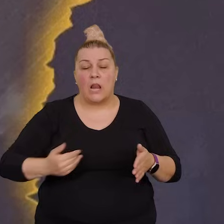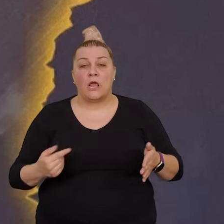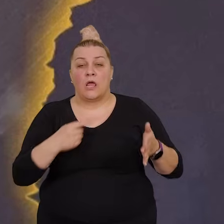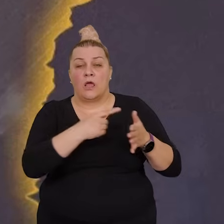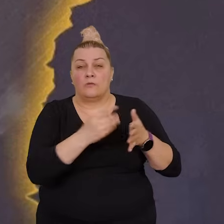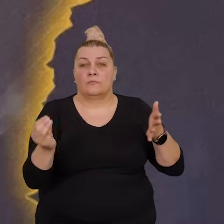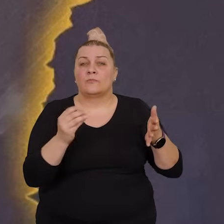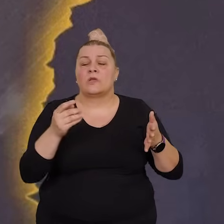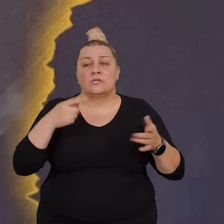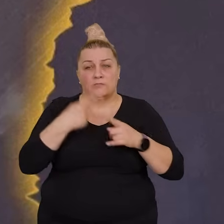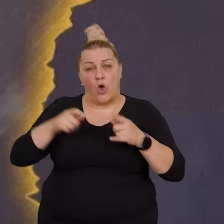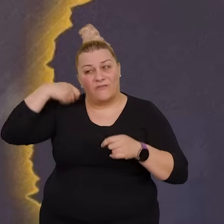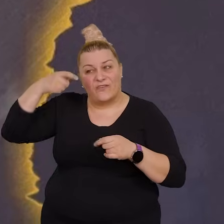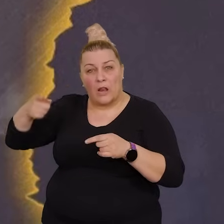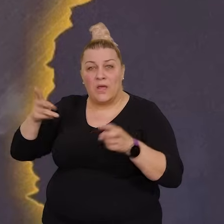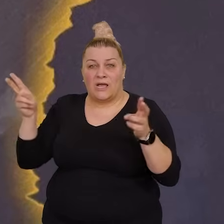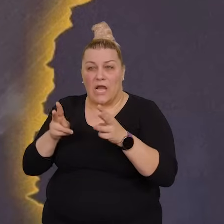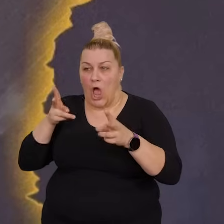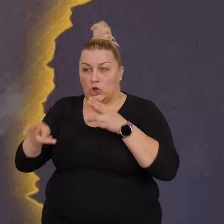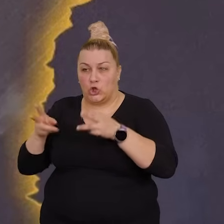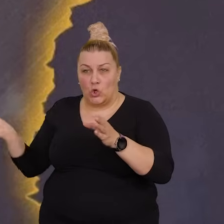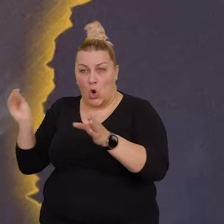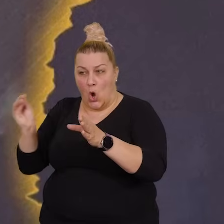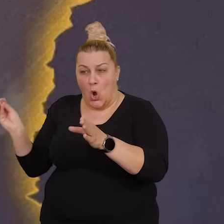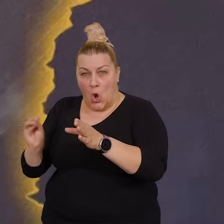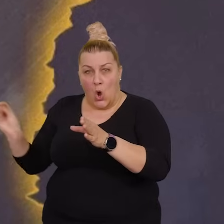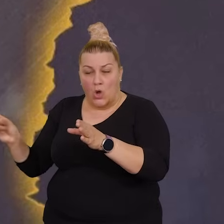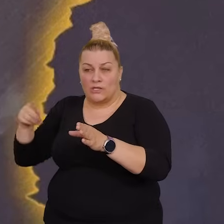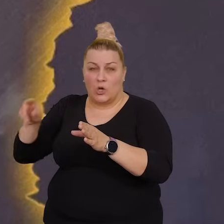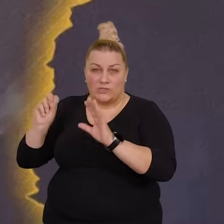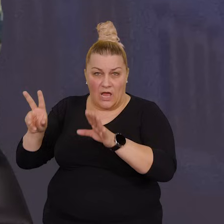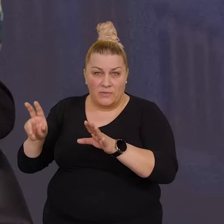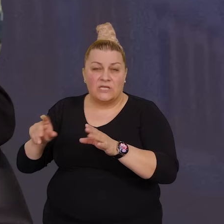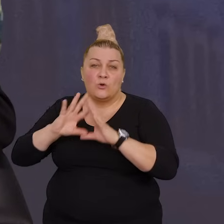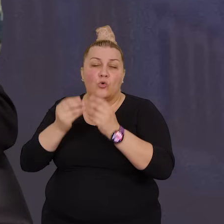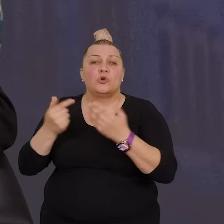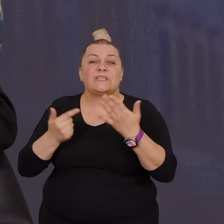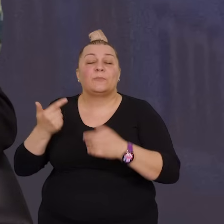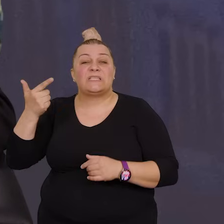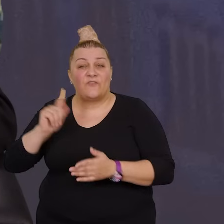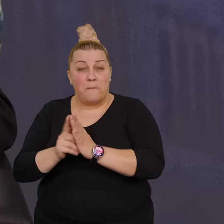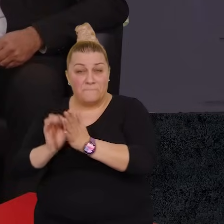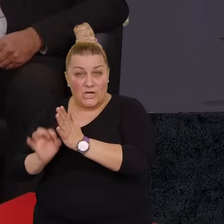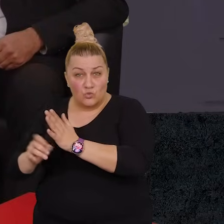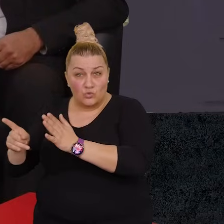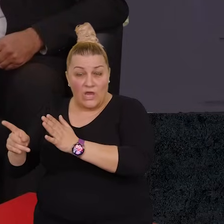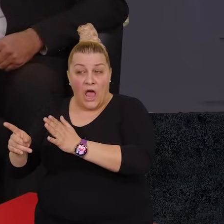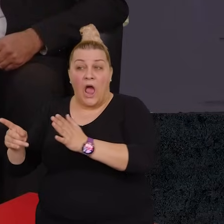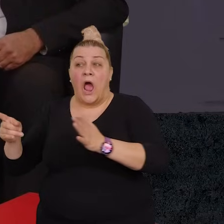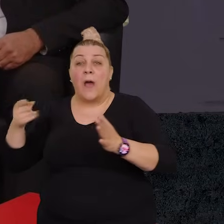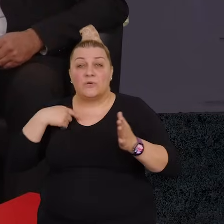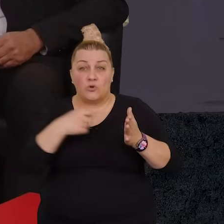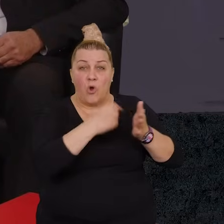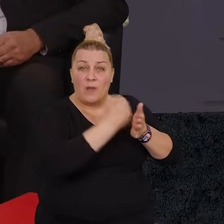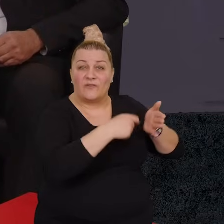u filmu su samo kratki iskazi najsnažniji ovih pojedinaca 18. Ti 72 minute. Tako je, 72 minute. Napravit